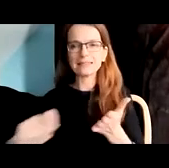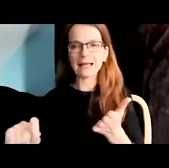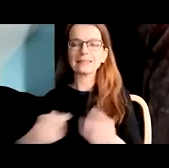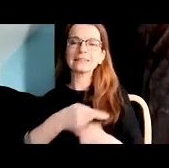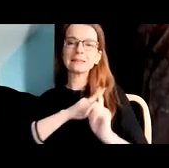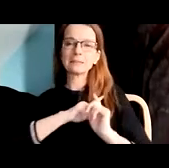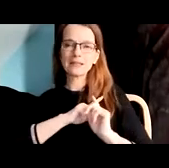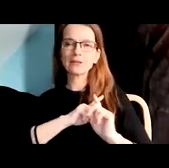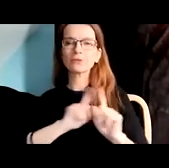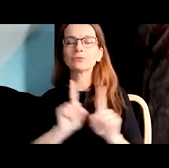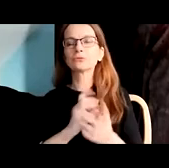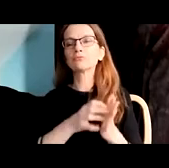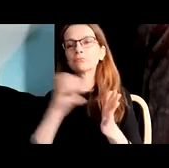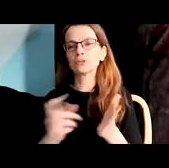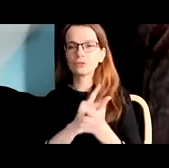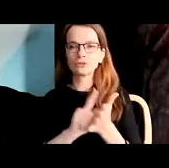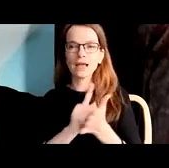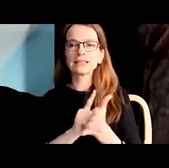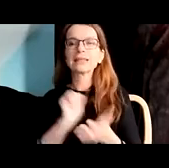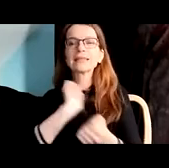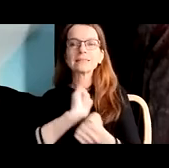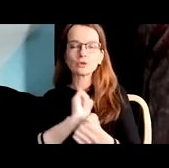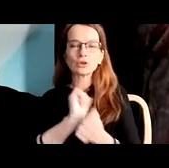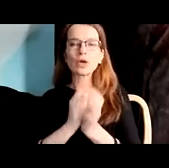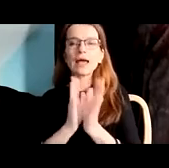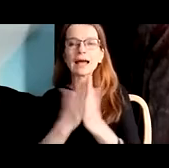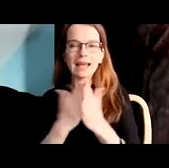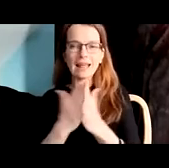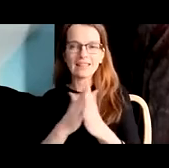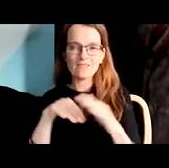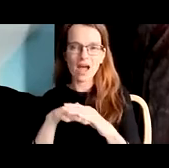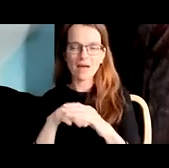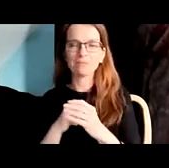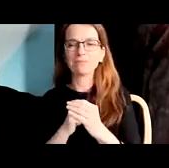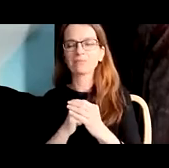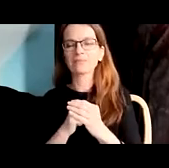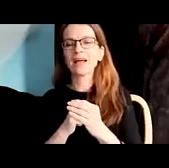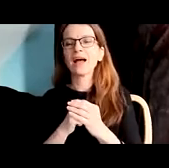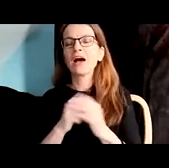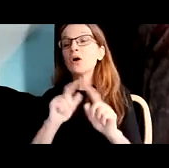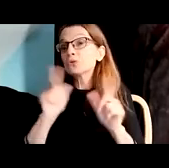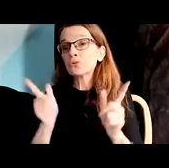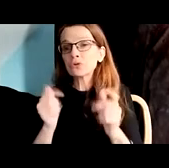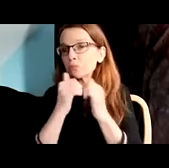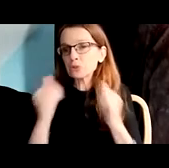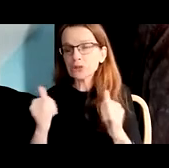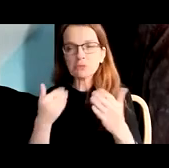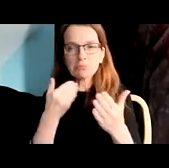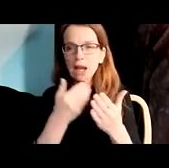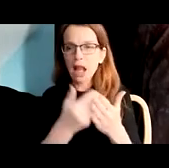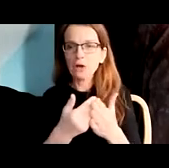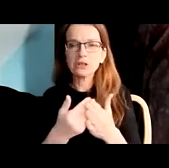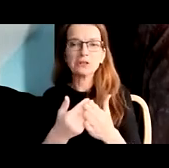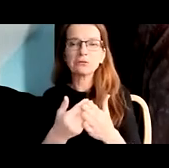pa tudi podaljšan čas izposoje gradiva v knjižnici. Kakšnih drugih posebnih prilagoditev